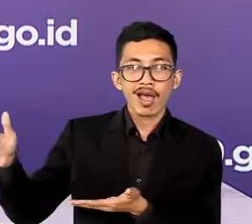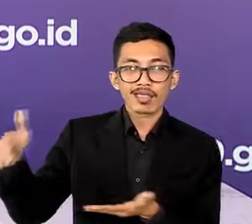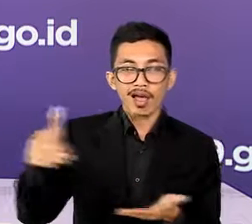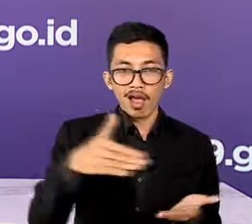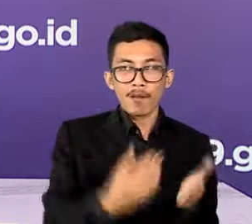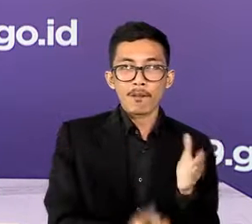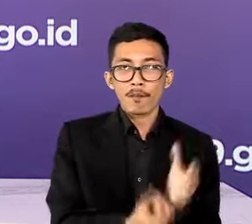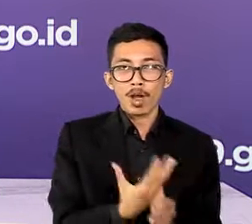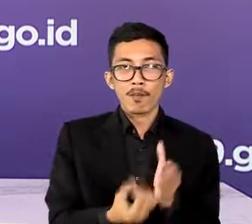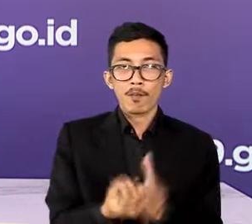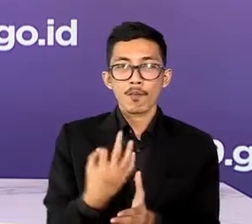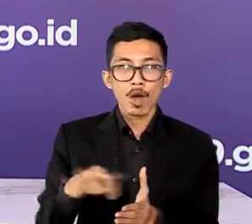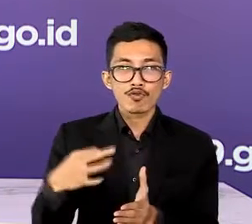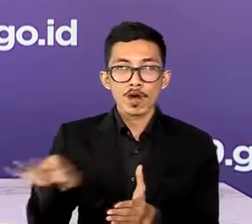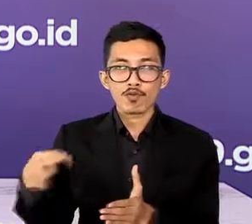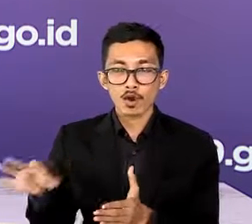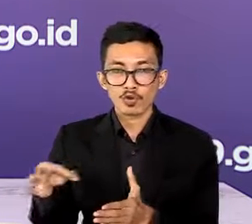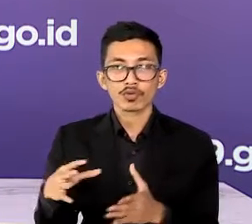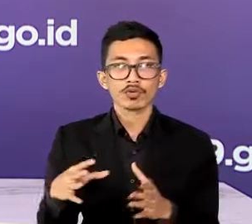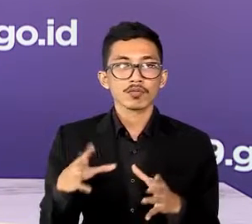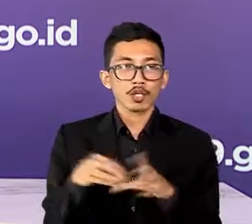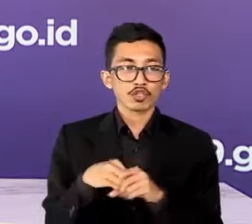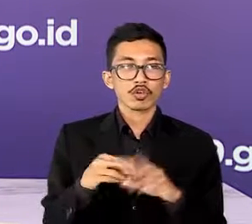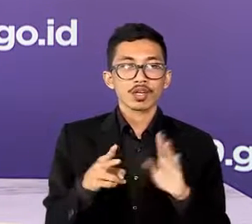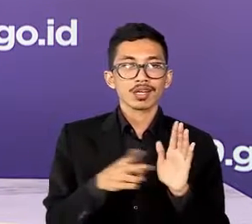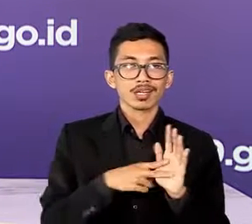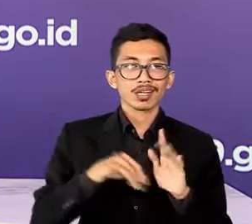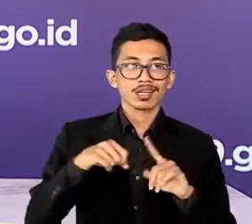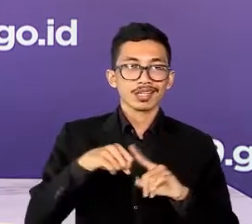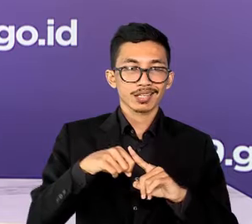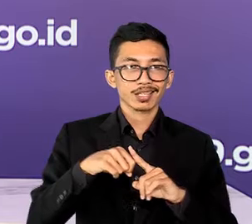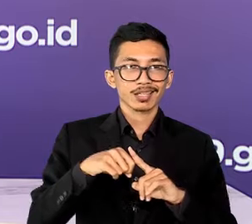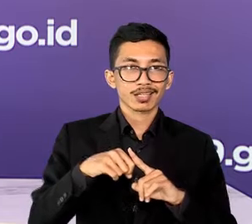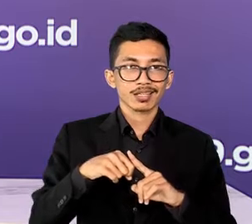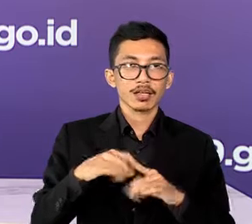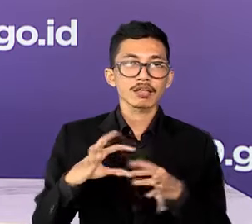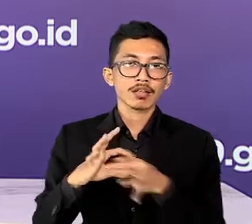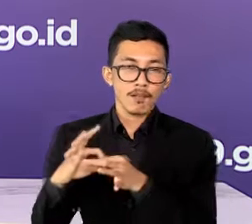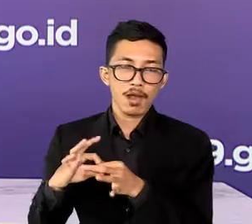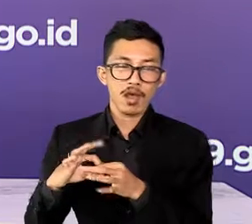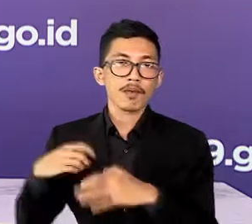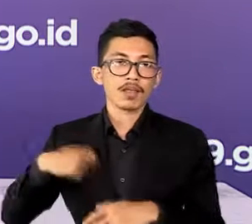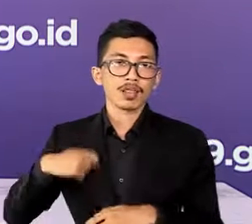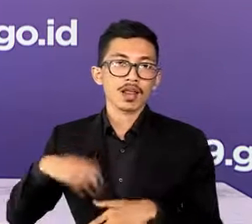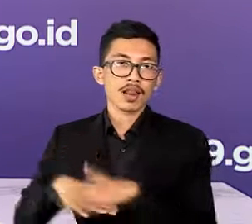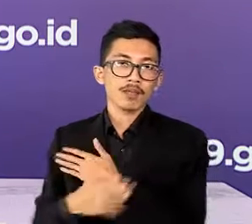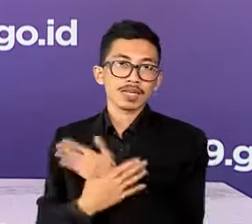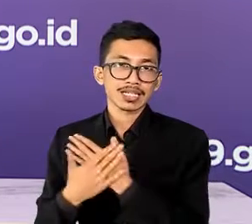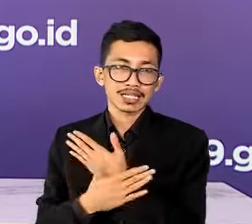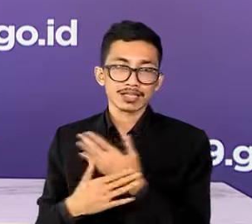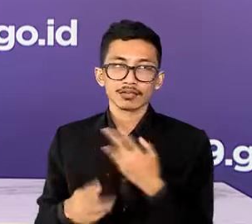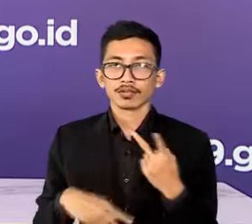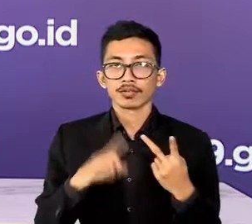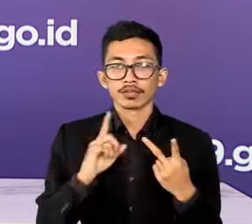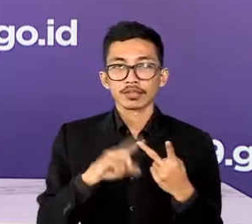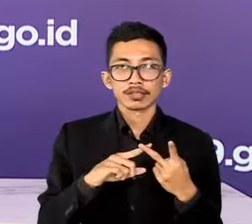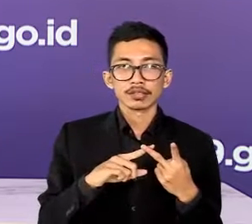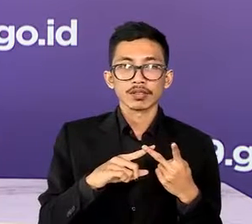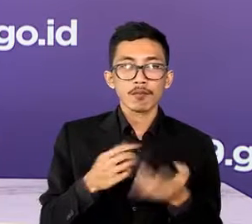dengan nomor induk kependudukan atau Nik di Kementerian Dalam Negeri kedua memperbaiki mekanisme